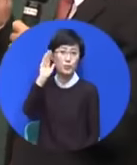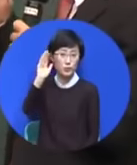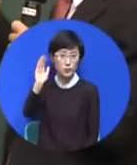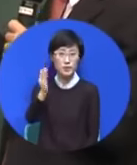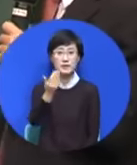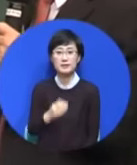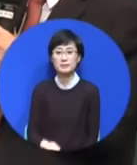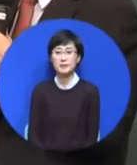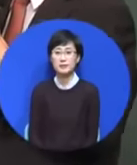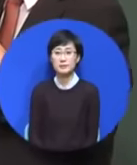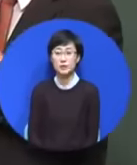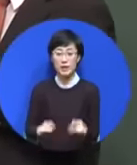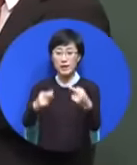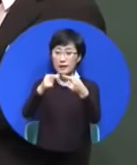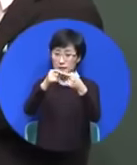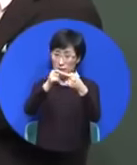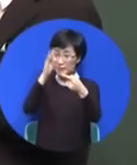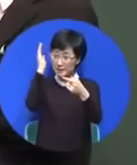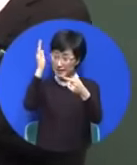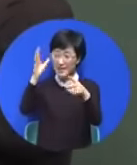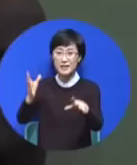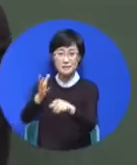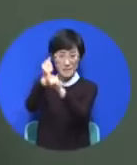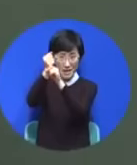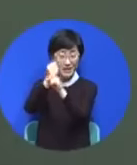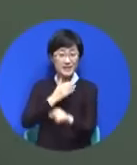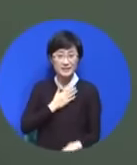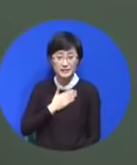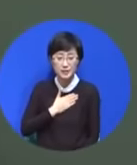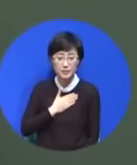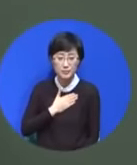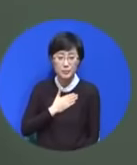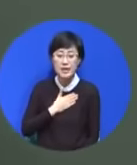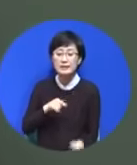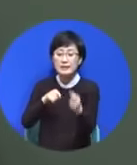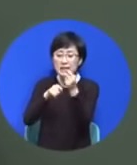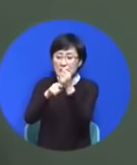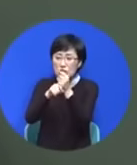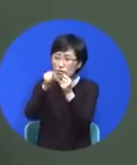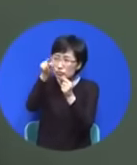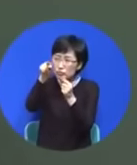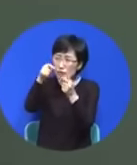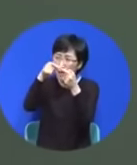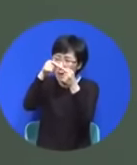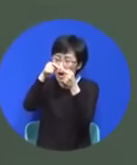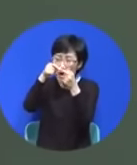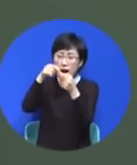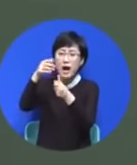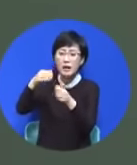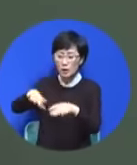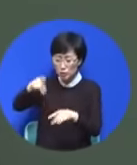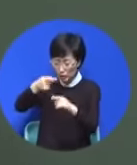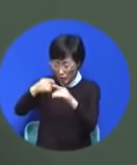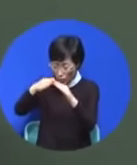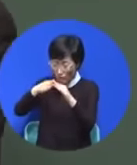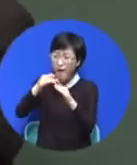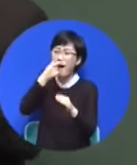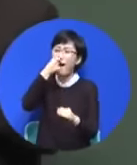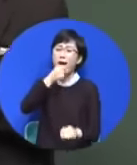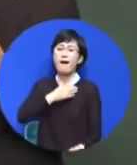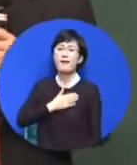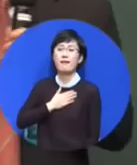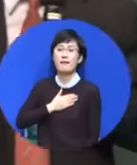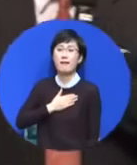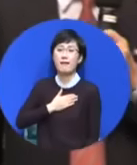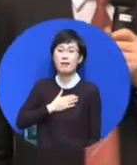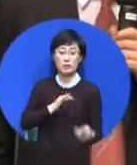이게 일강이었습니다이 이유를 초대교회는 알고 있었어요 두